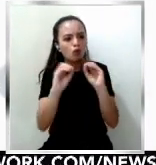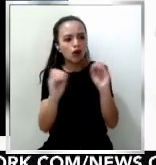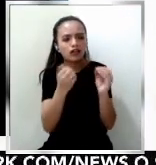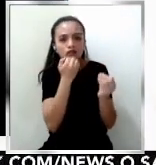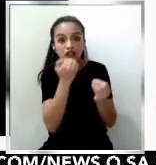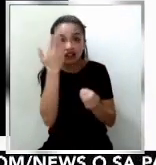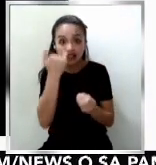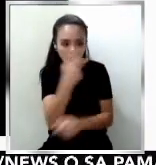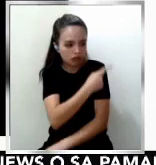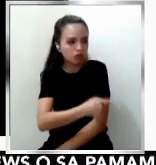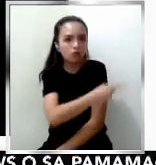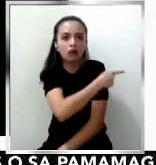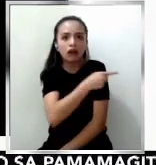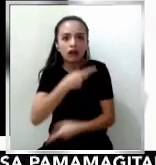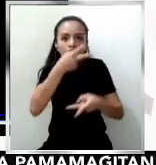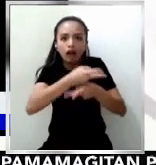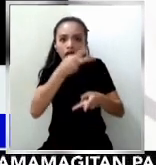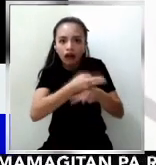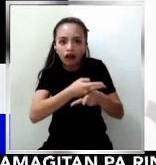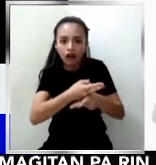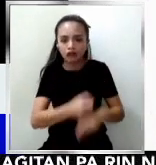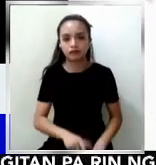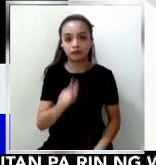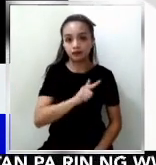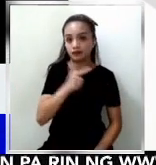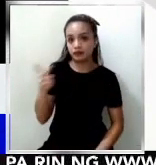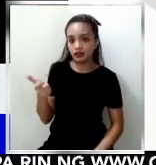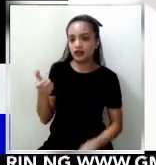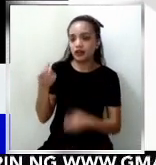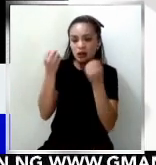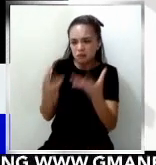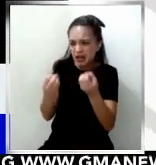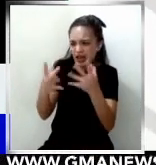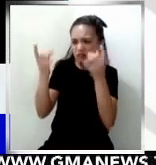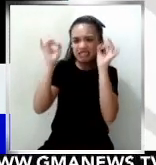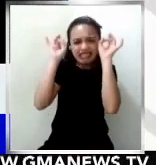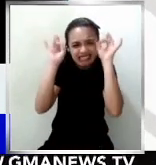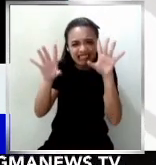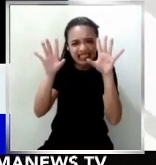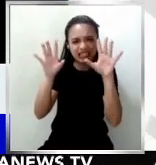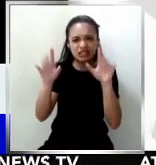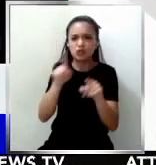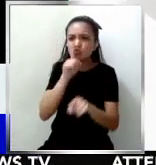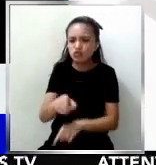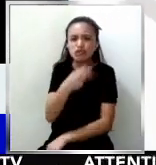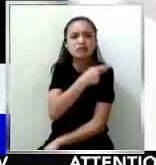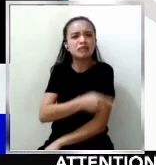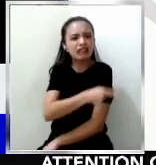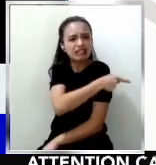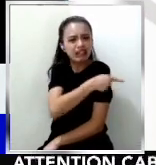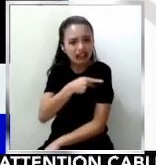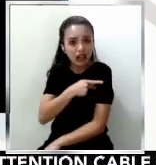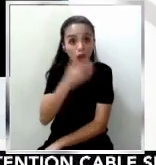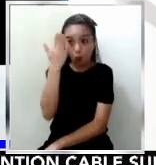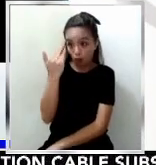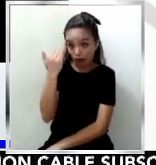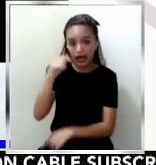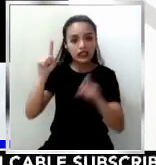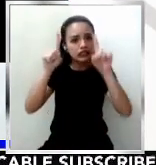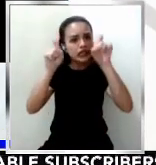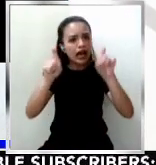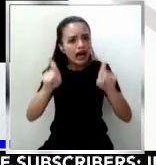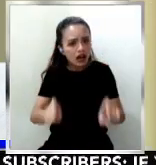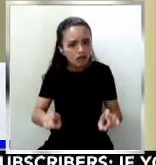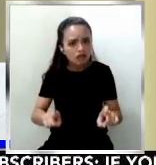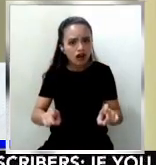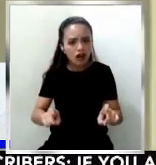namin. Marami pong pwedeng maging danger sa patient namin. Kasi po sa exam po, mga scenario po yung